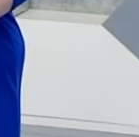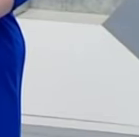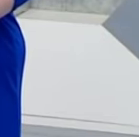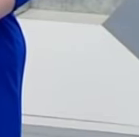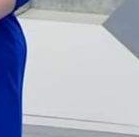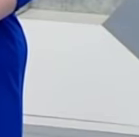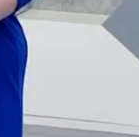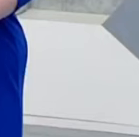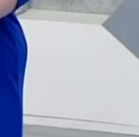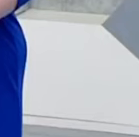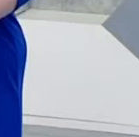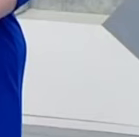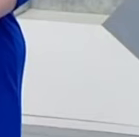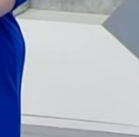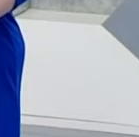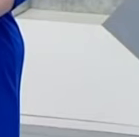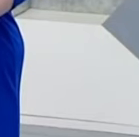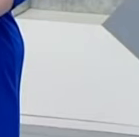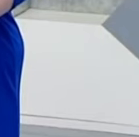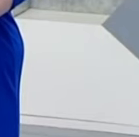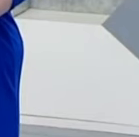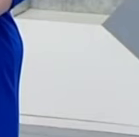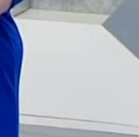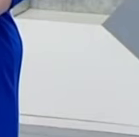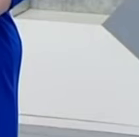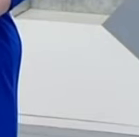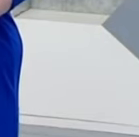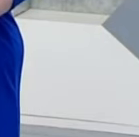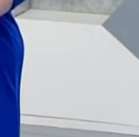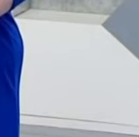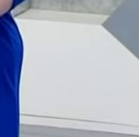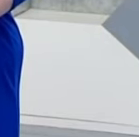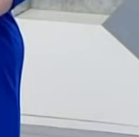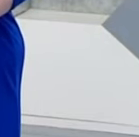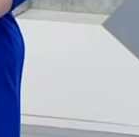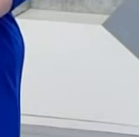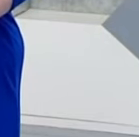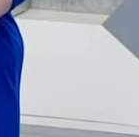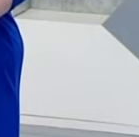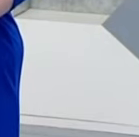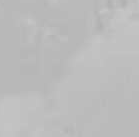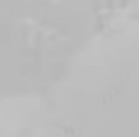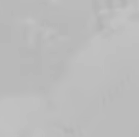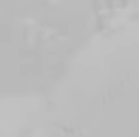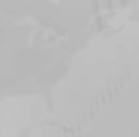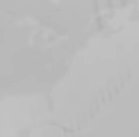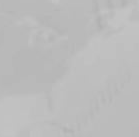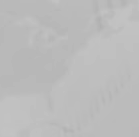GMA Pinoy TV at sa www.gmanews.tv.